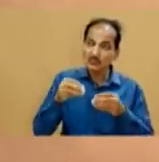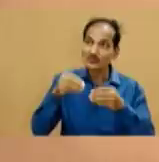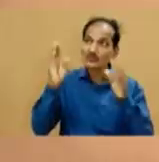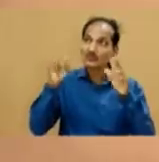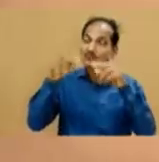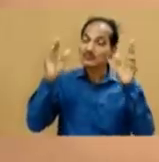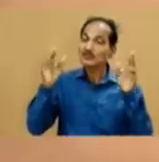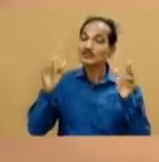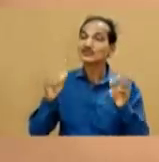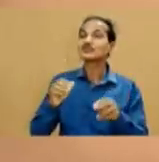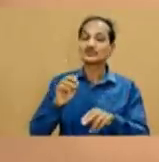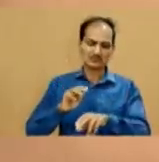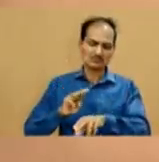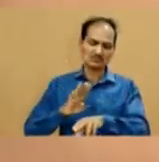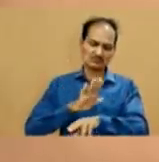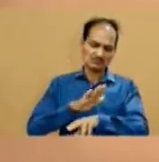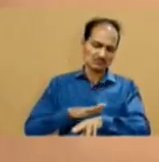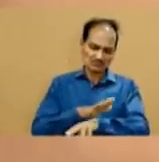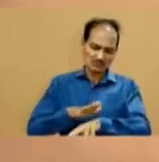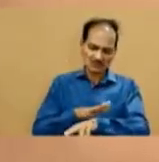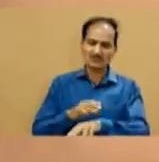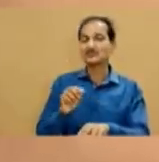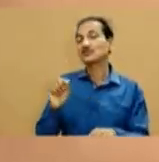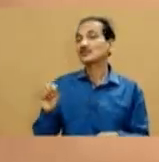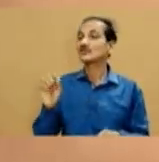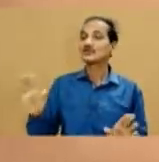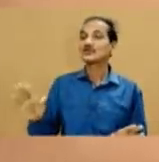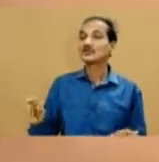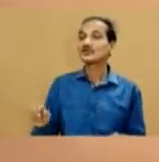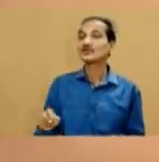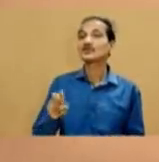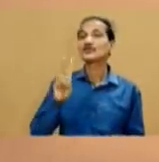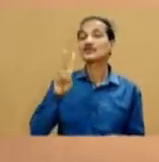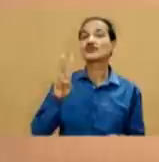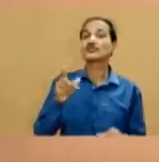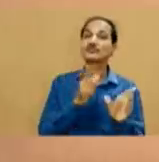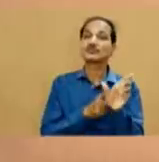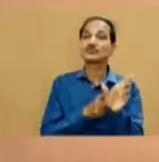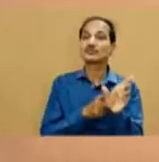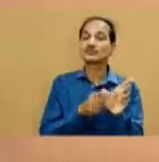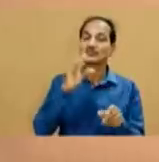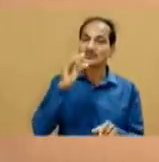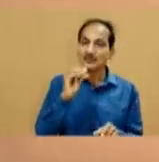सुखेबे तापर व्यवहार करिबे 2 वर्षरु कम बयसर पिलांकु मास्क पिंधाइबे नाही